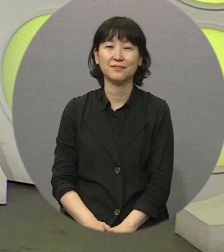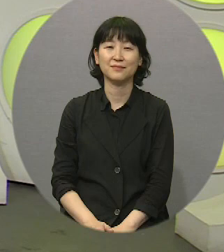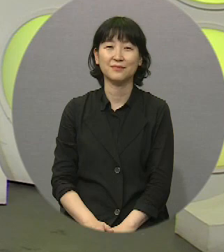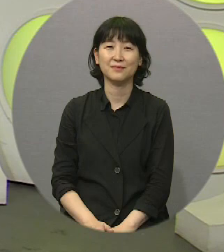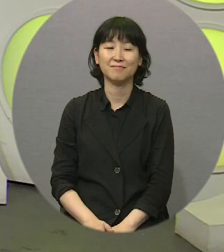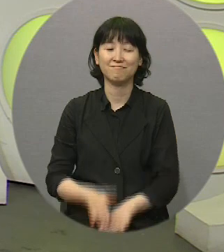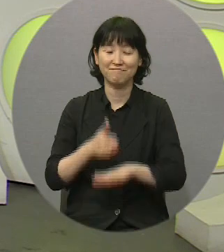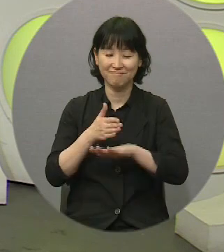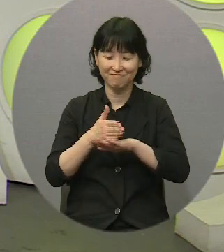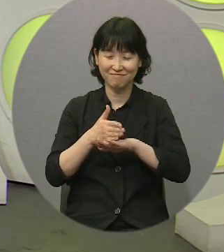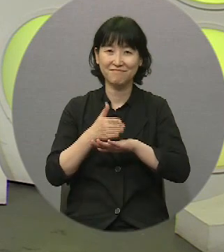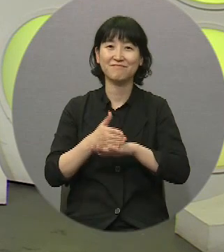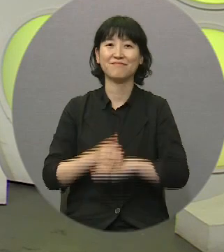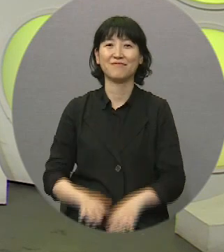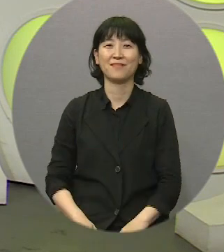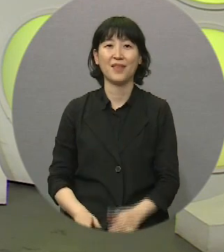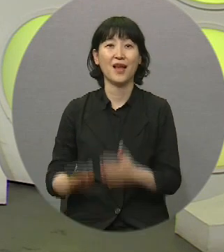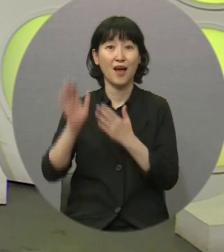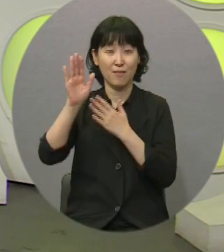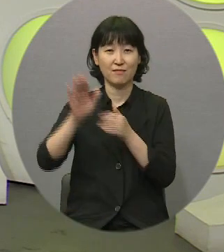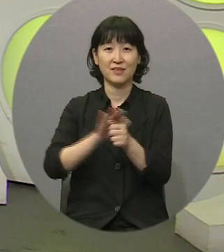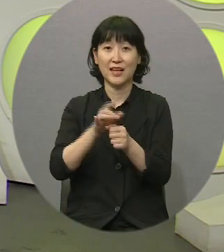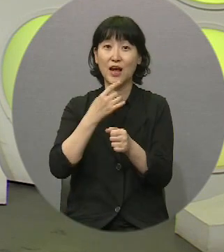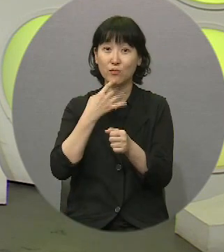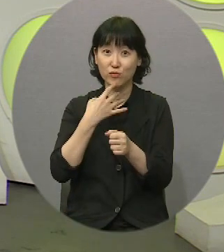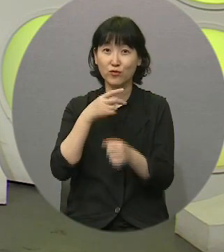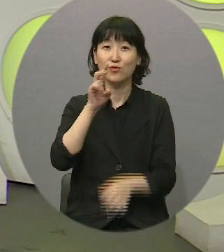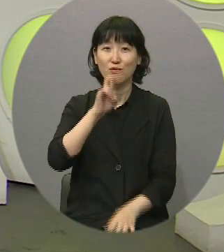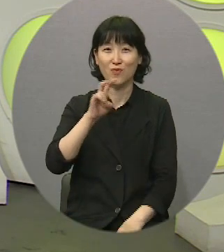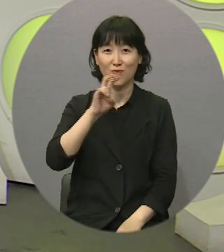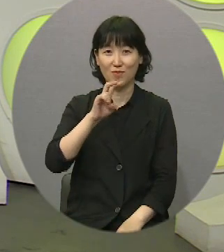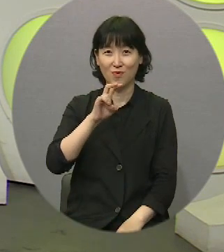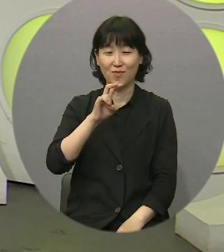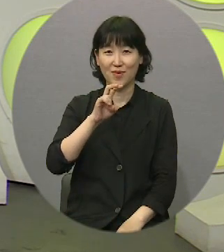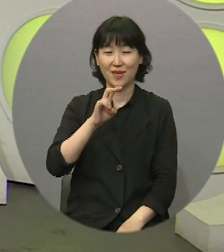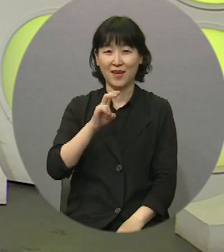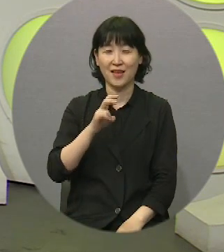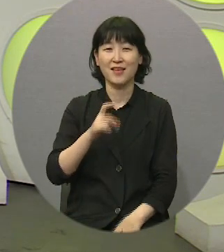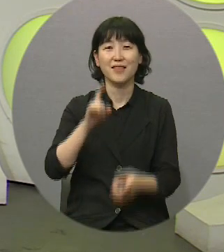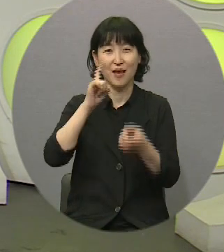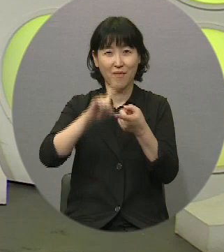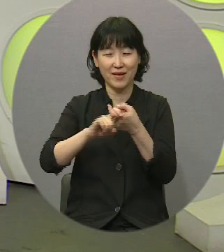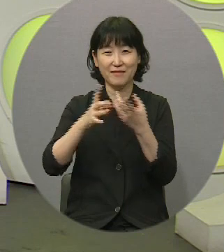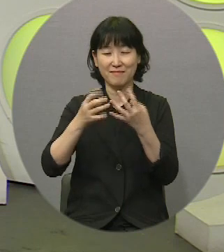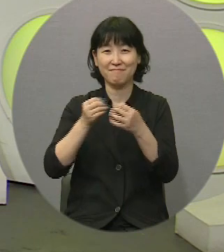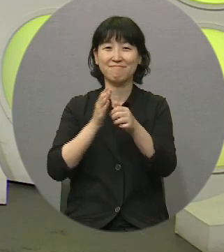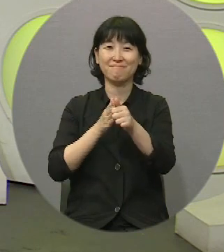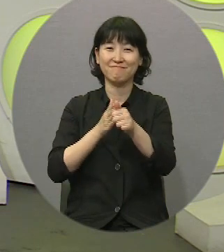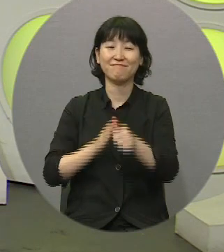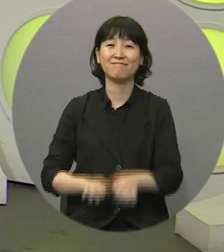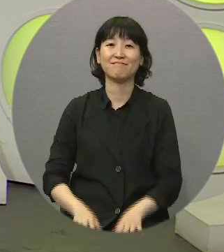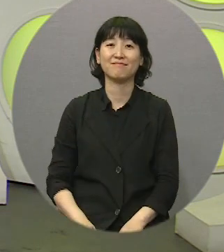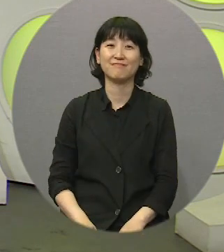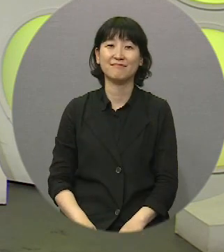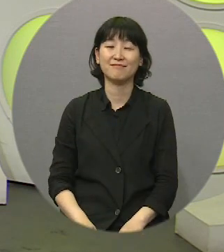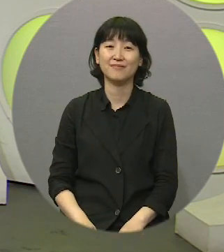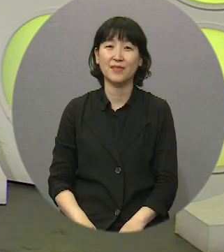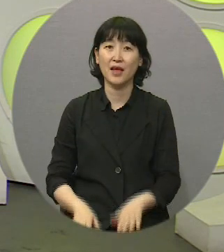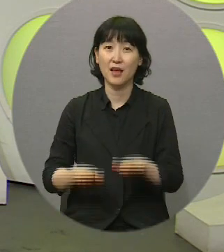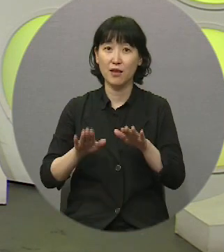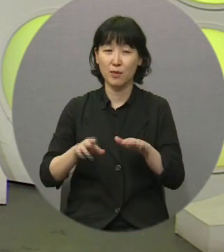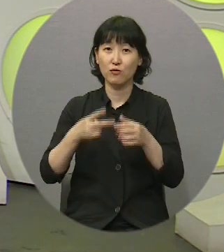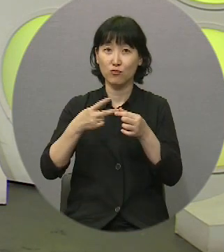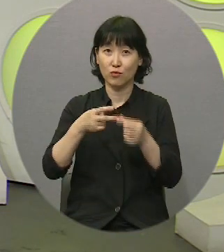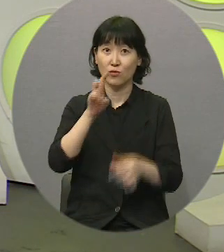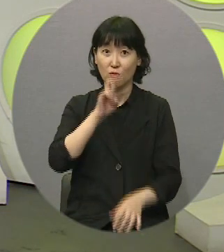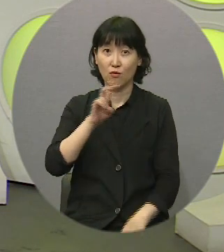네, 고맙습니다. 앞으로 사랑뿐 좀 많이 좀 관심과 사랑 부탁드리고요. 이번에 전해드릴 노래는